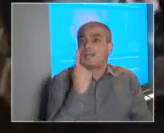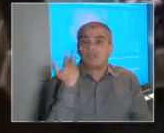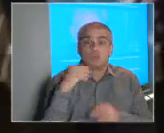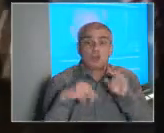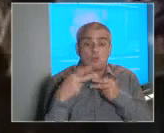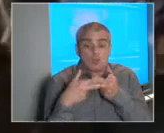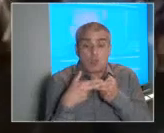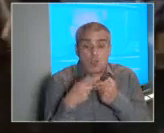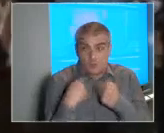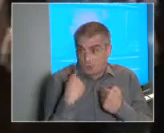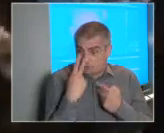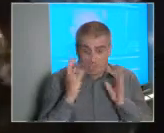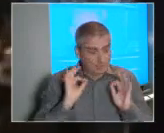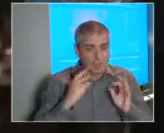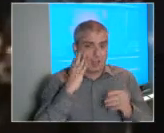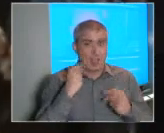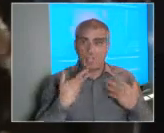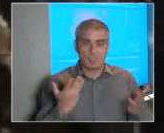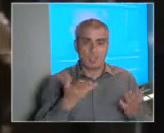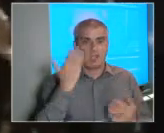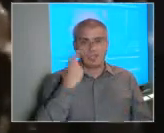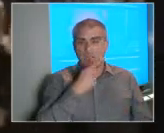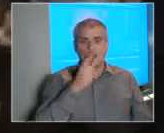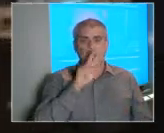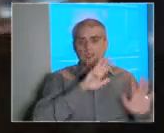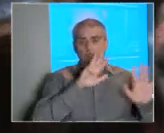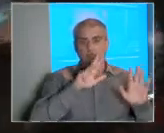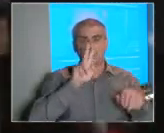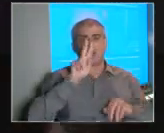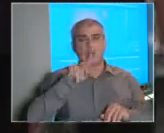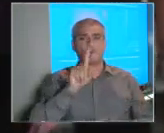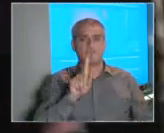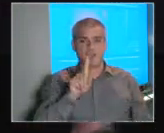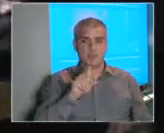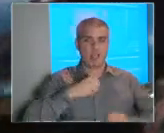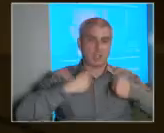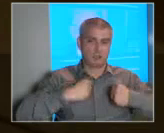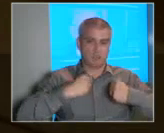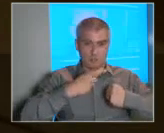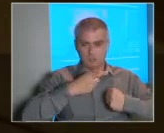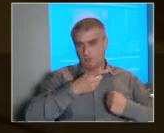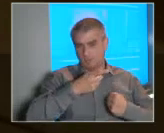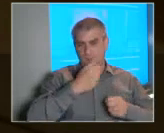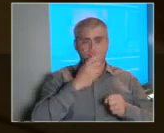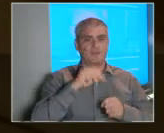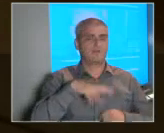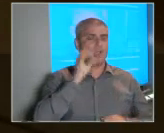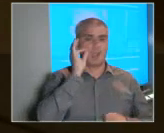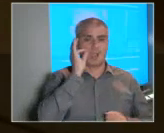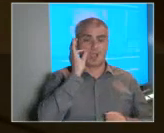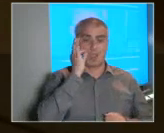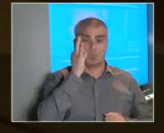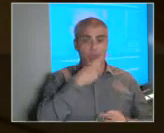בחירות קרובות, שבהן ראית חוסר סביעות רצון, היה בין 99 ל-2001, אריק שרון מכה שוק על ירח את אהוד ברק, אבל